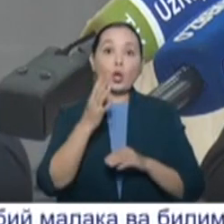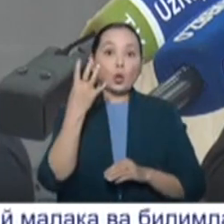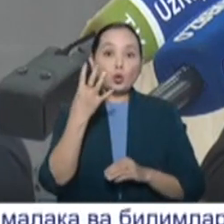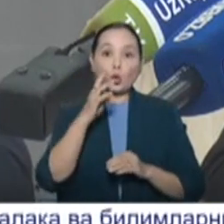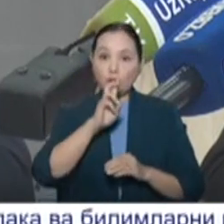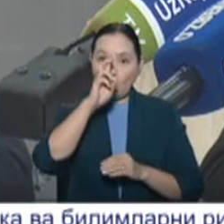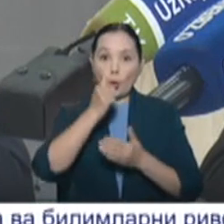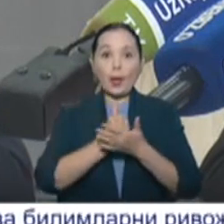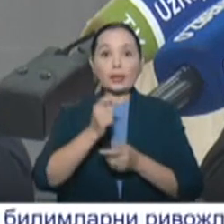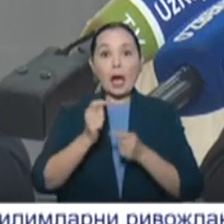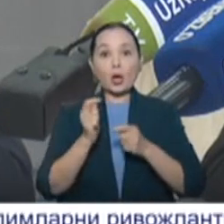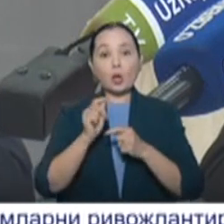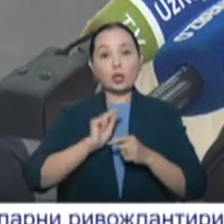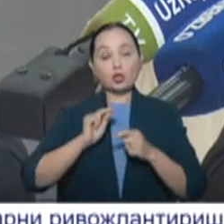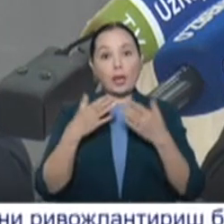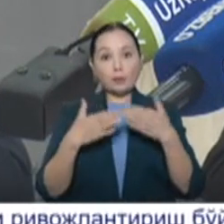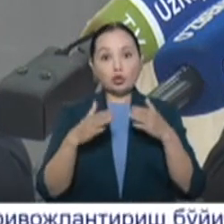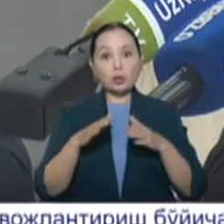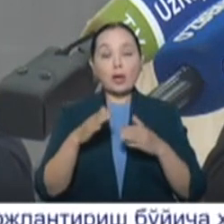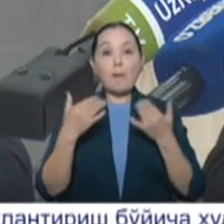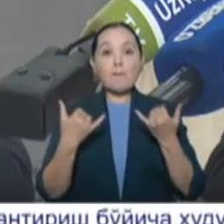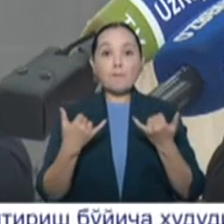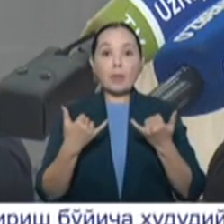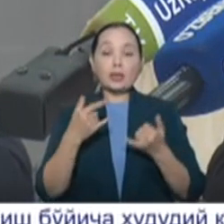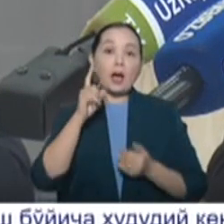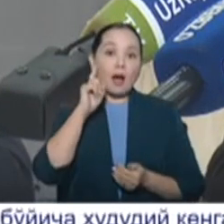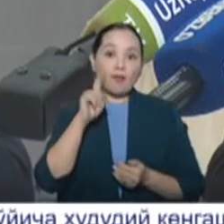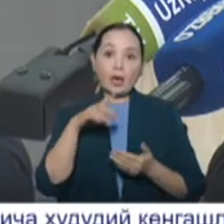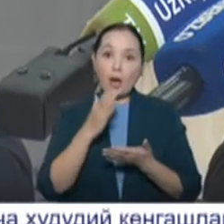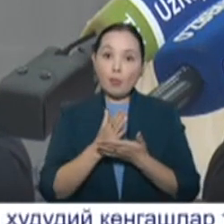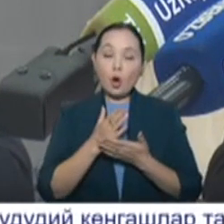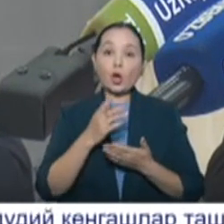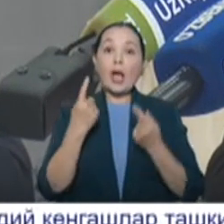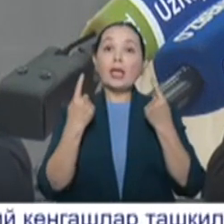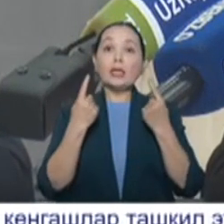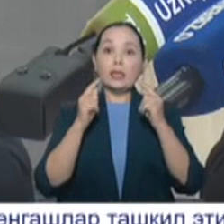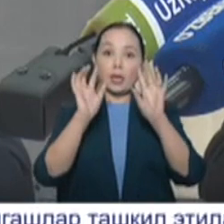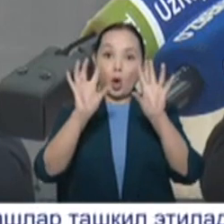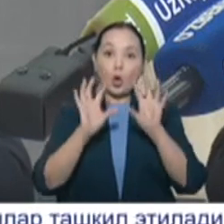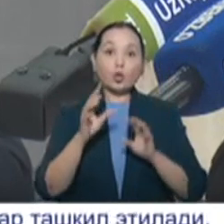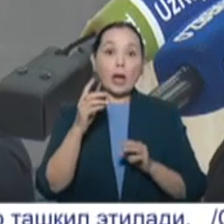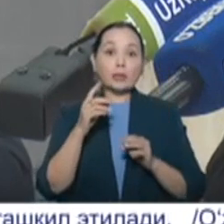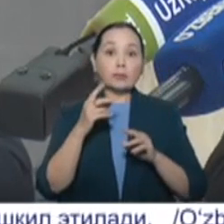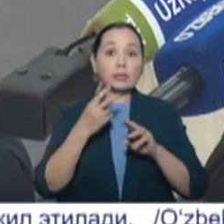hukumat qarorlarini ishlab chiqdi. Mana xabaringlar bor, o'sha yirik qonunlarimizdan biri